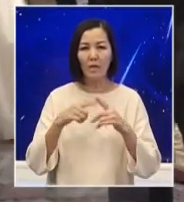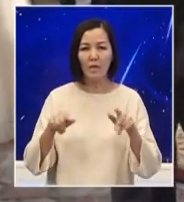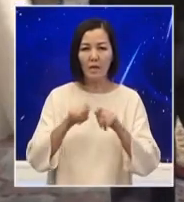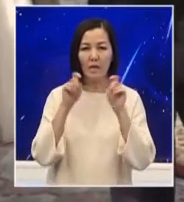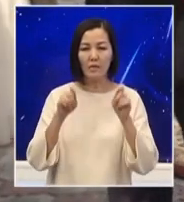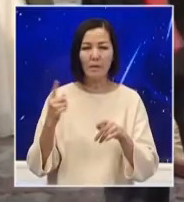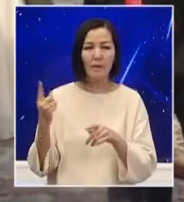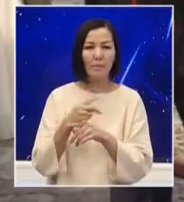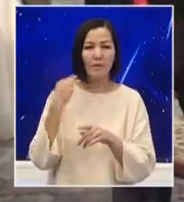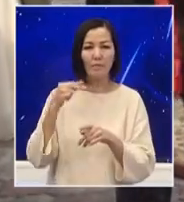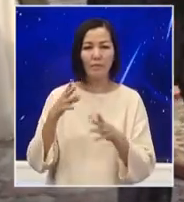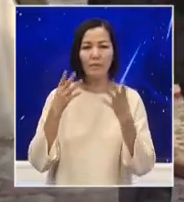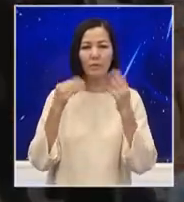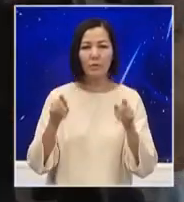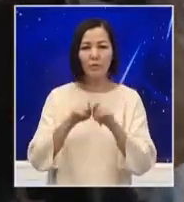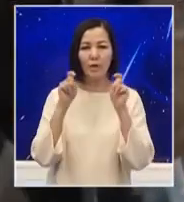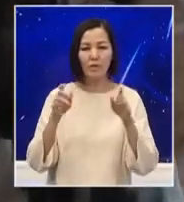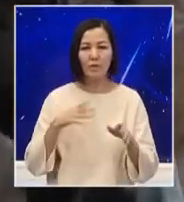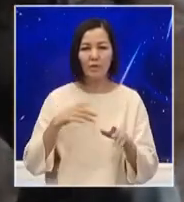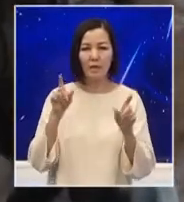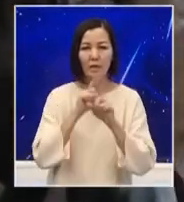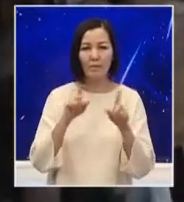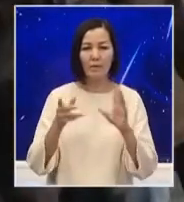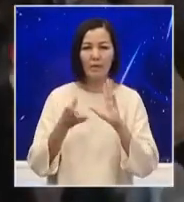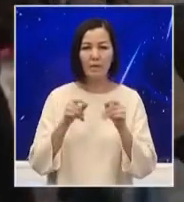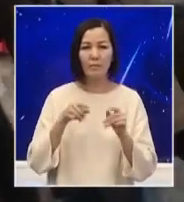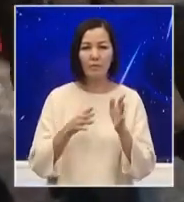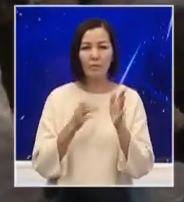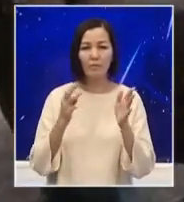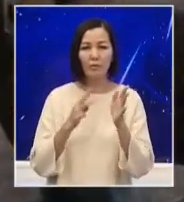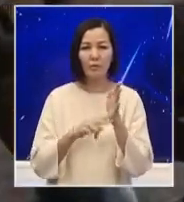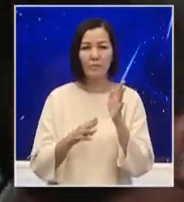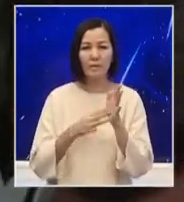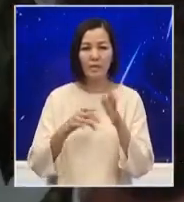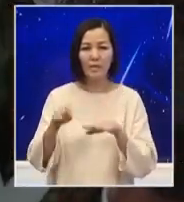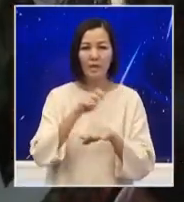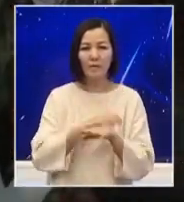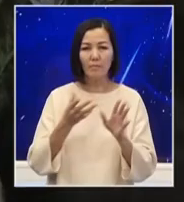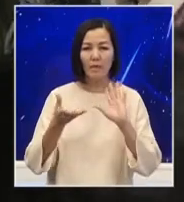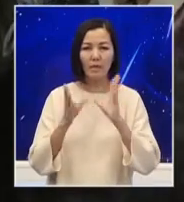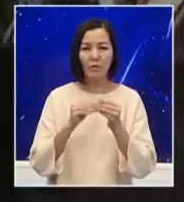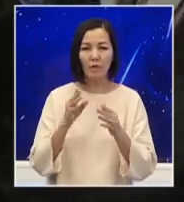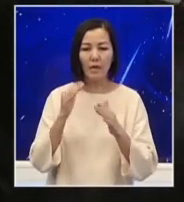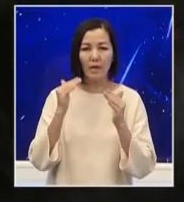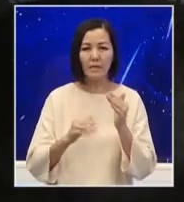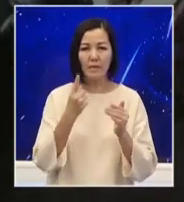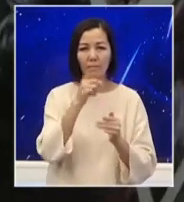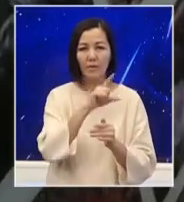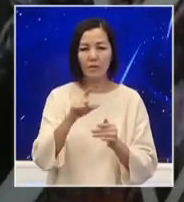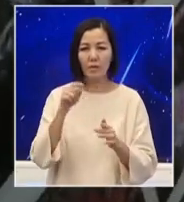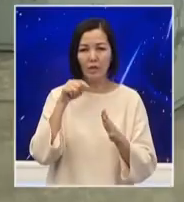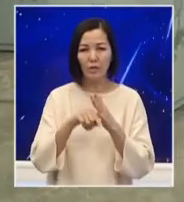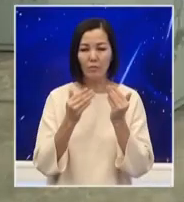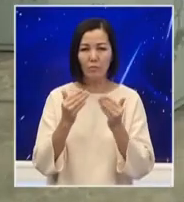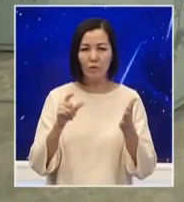тұңғыш президент күні қарсаңында лентасы қиылды. Ғимарат жалпы 1478 шаршы метрді құрайды. Астыңғы қабатындағы музей залының